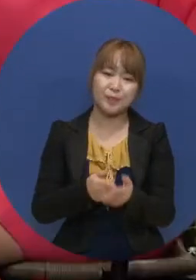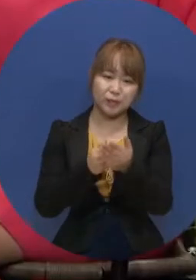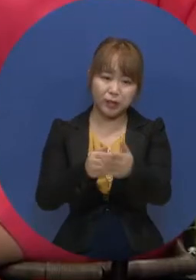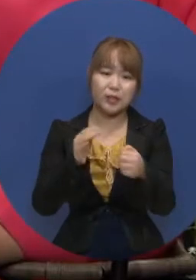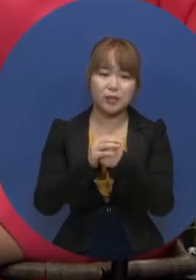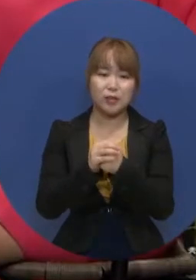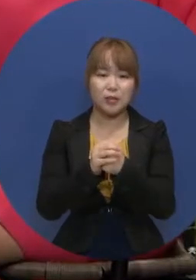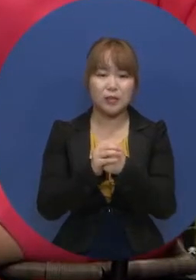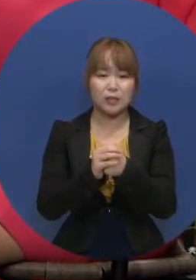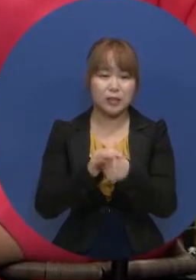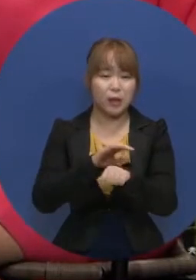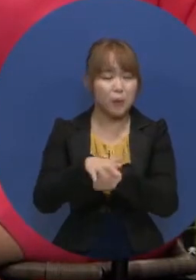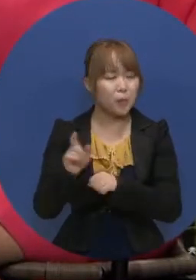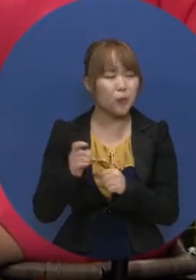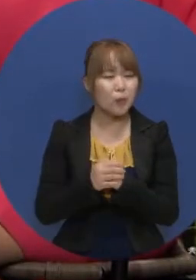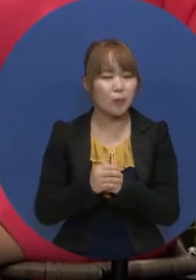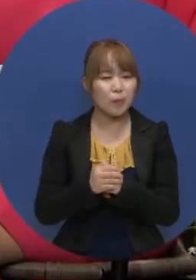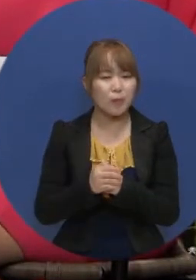세계 그